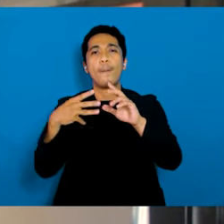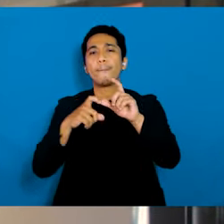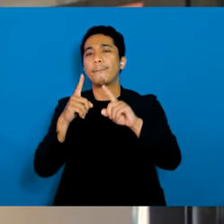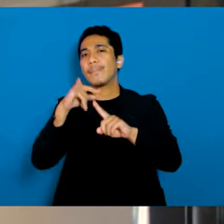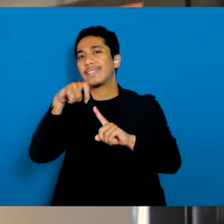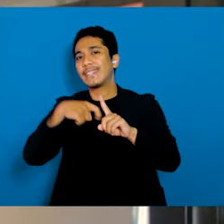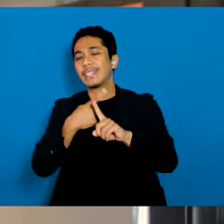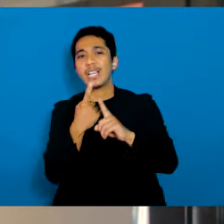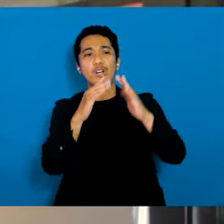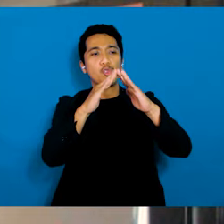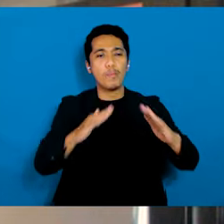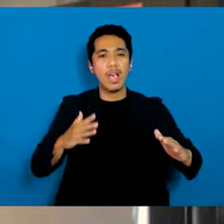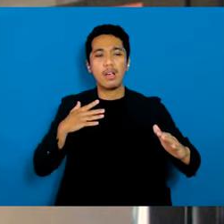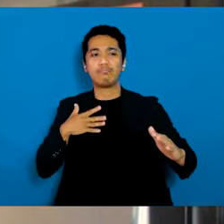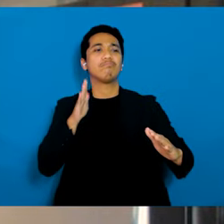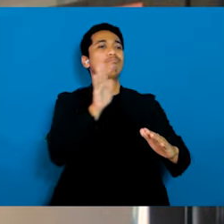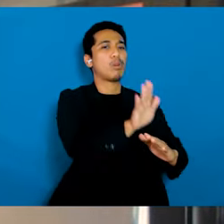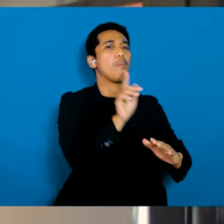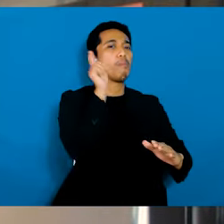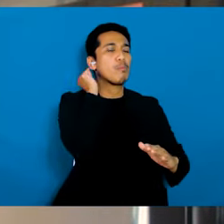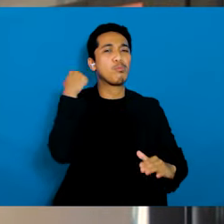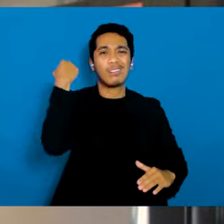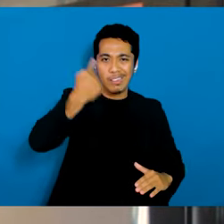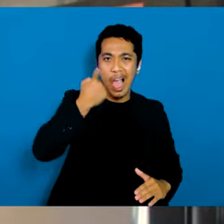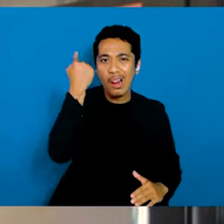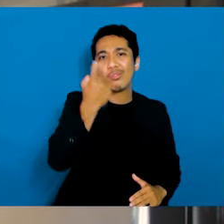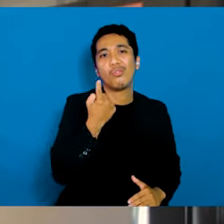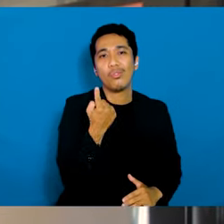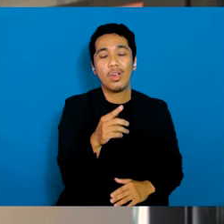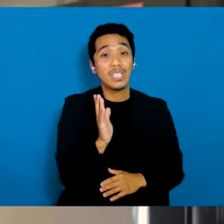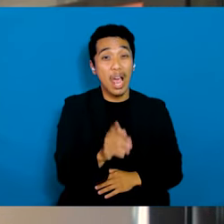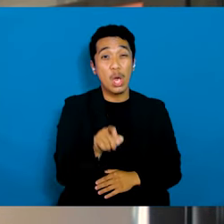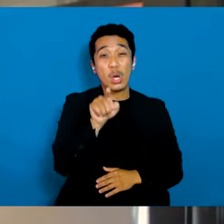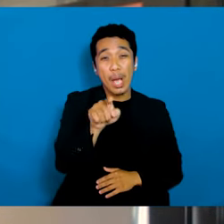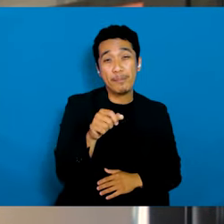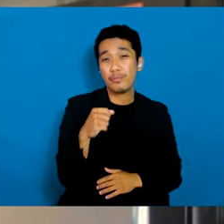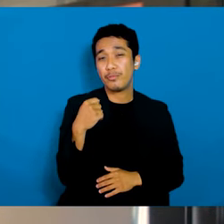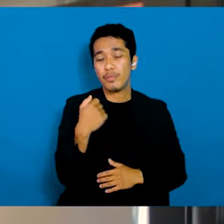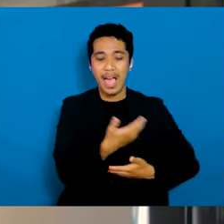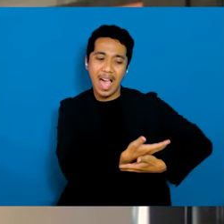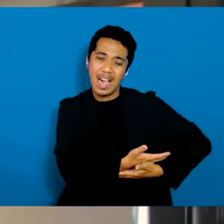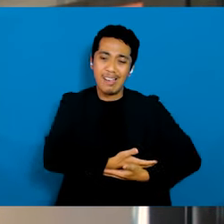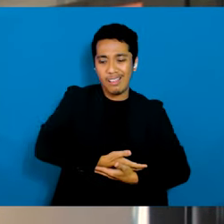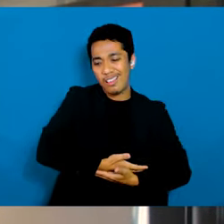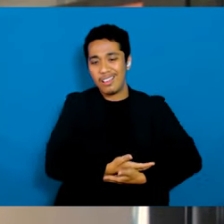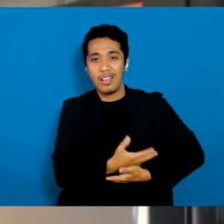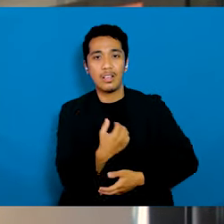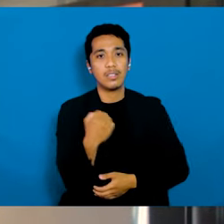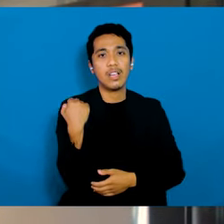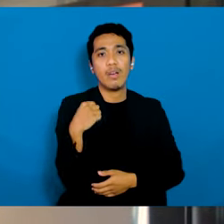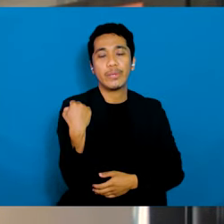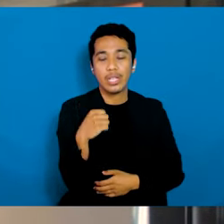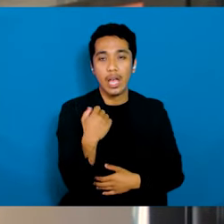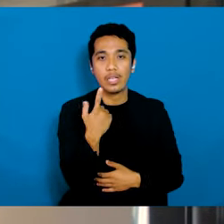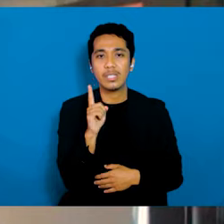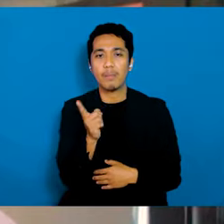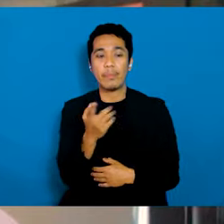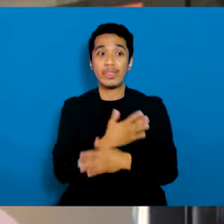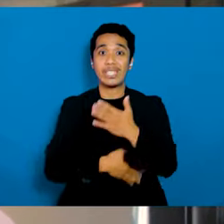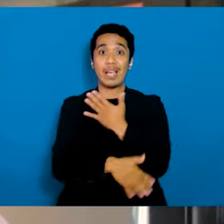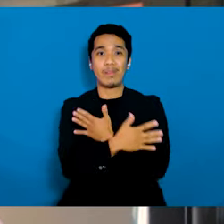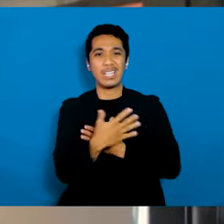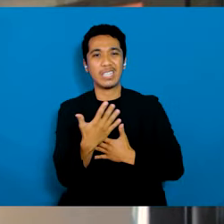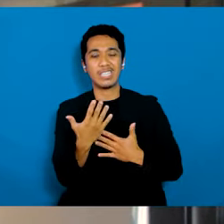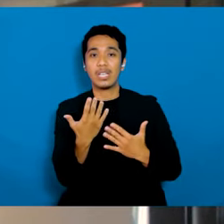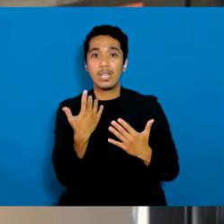yang domestik dilekatkan pada perempuan. Kalau memang kamu tidak bisa menggendong anakmu dengan